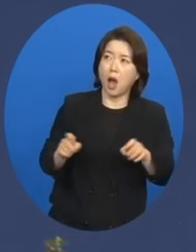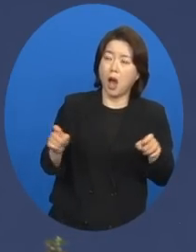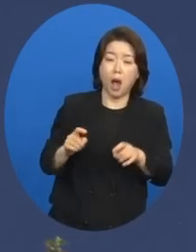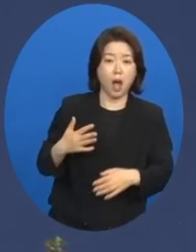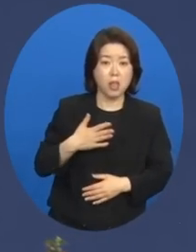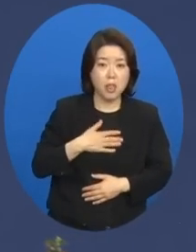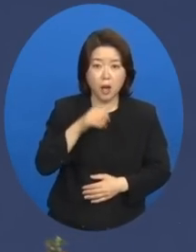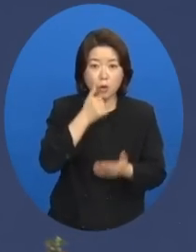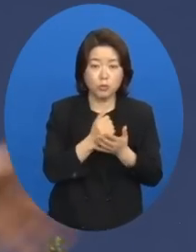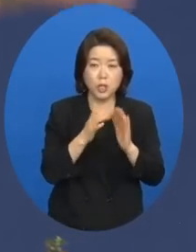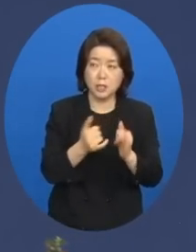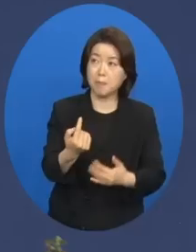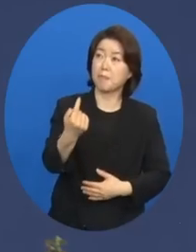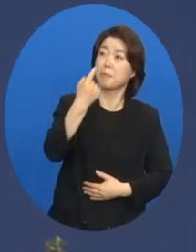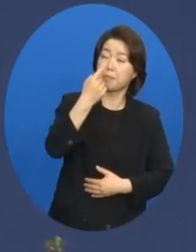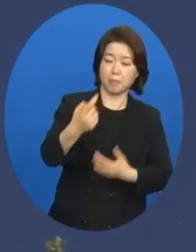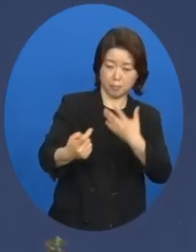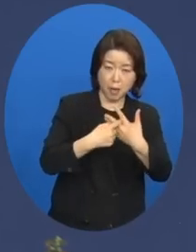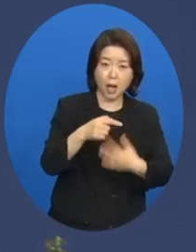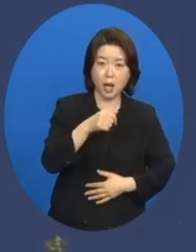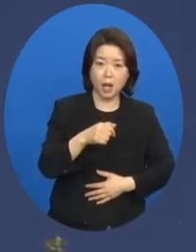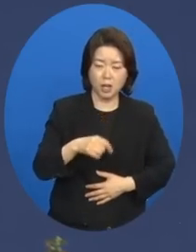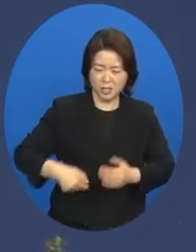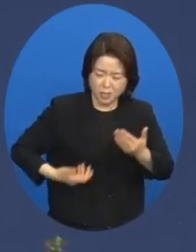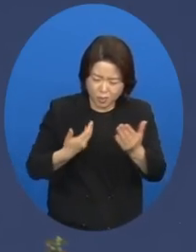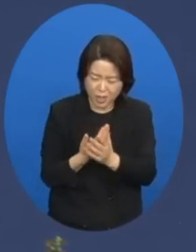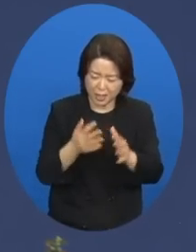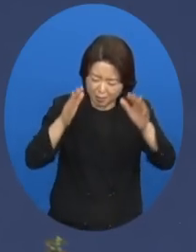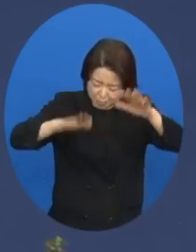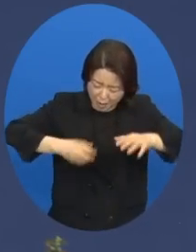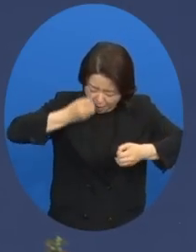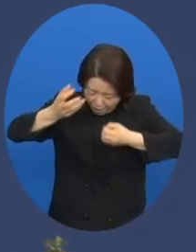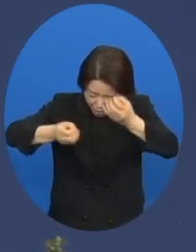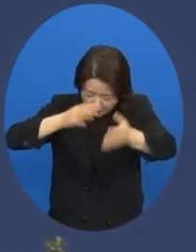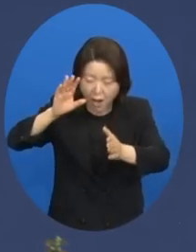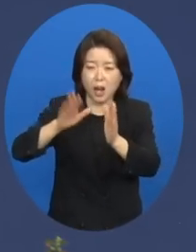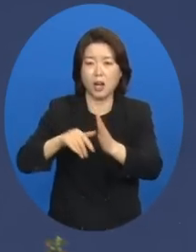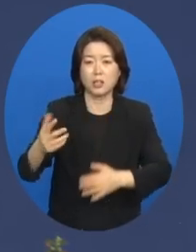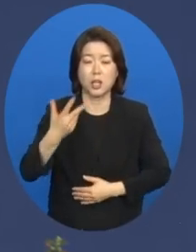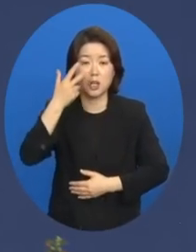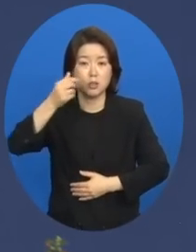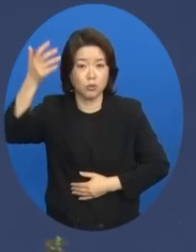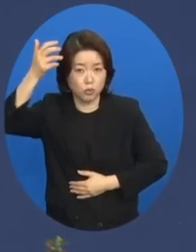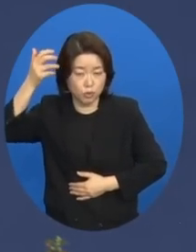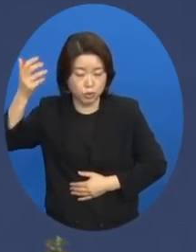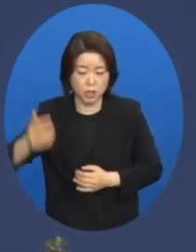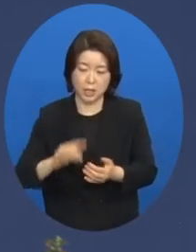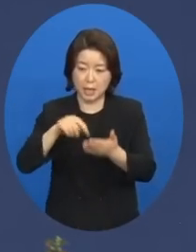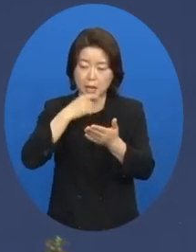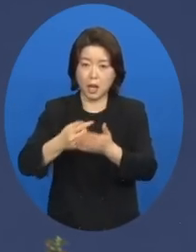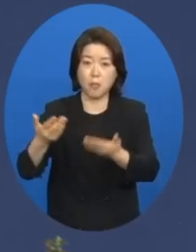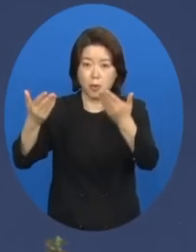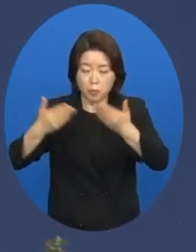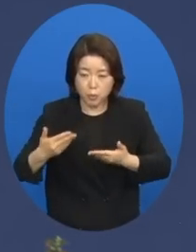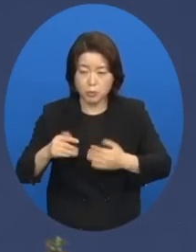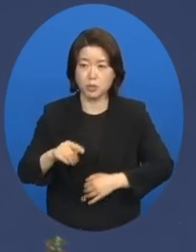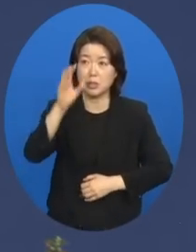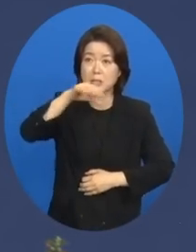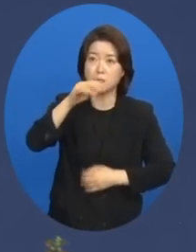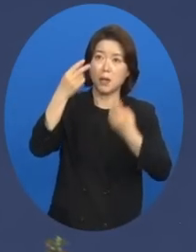어떤 죄인인지를 알고 회개하고 엎어져 자복할 때 주 성령이 값없이 용서하신 십자가의 복음을